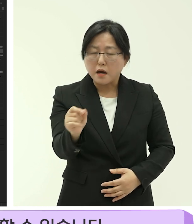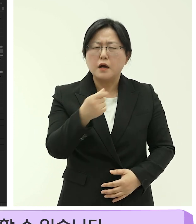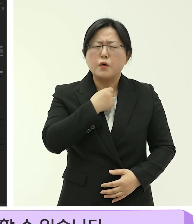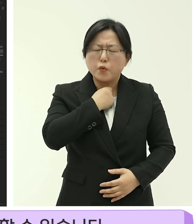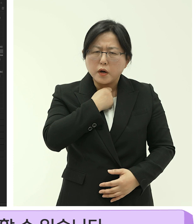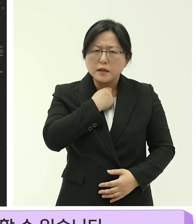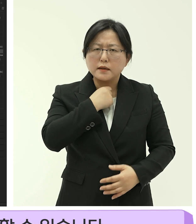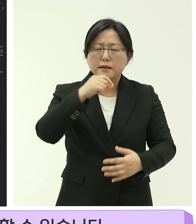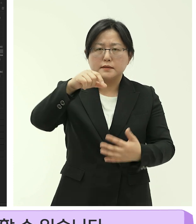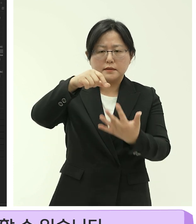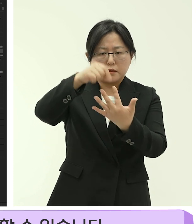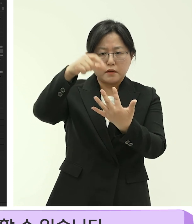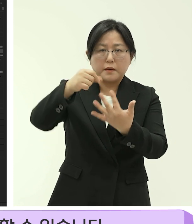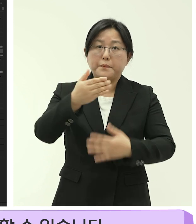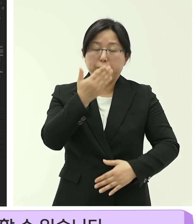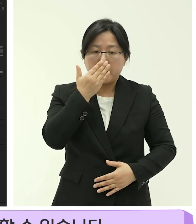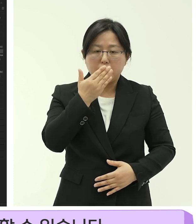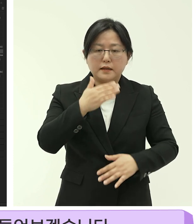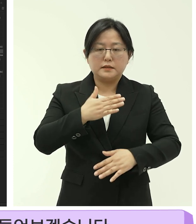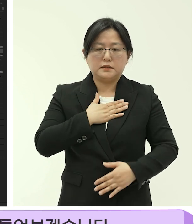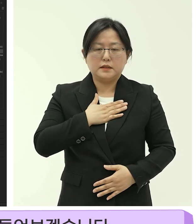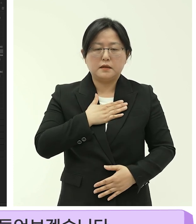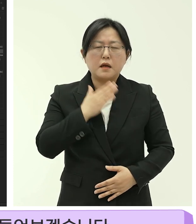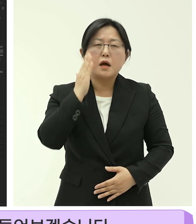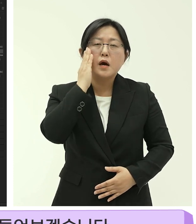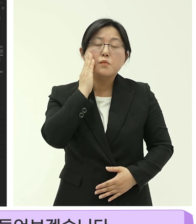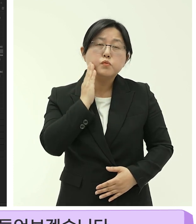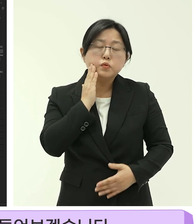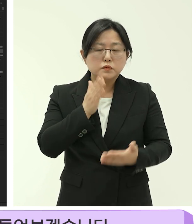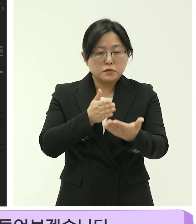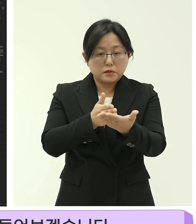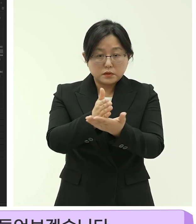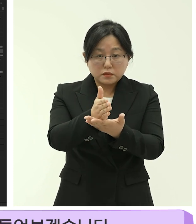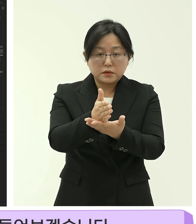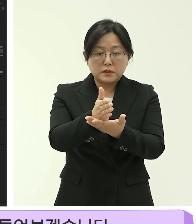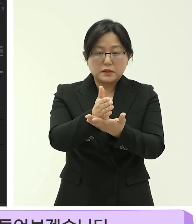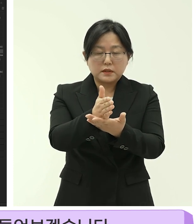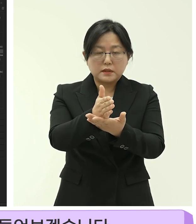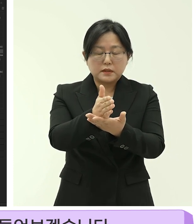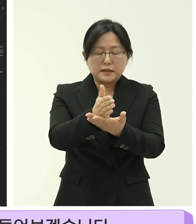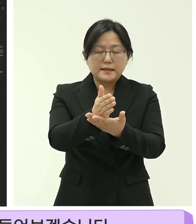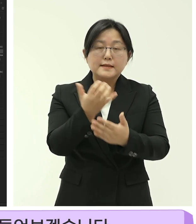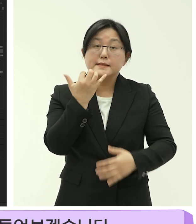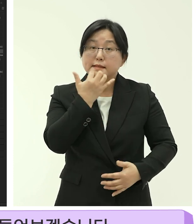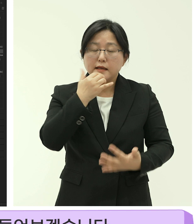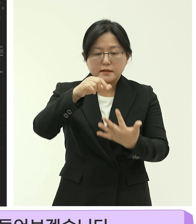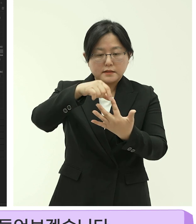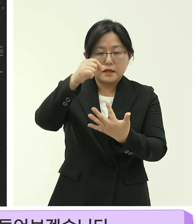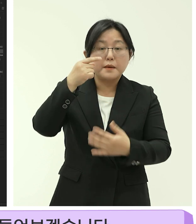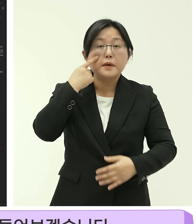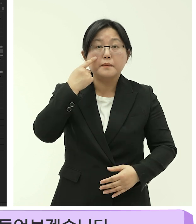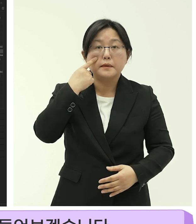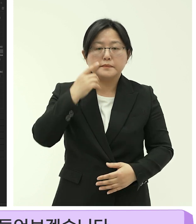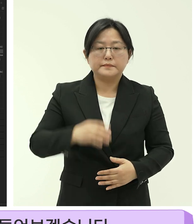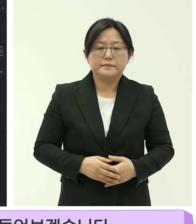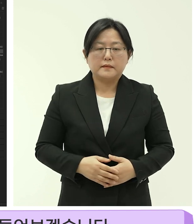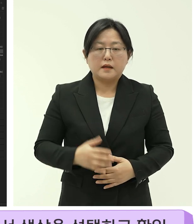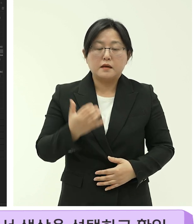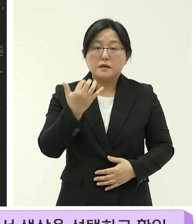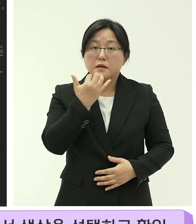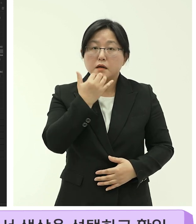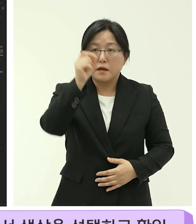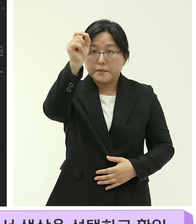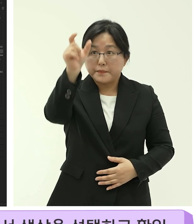피커에서 내가 원하는 색상을 선택할 수 있습니다. 저는 푸른색 계통의 색상 매트를 한번 만들어